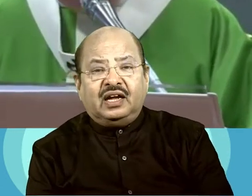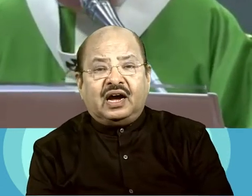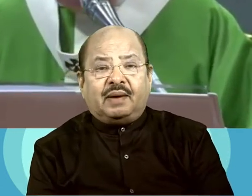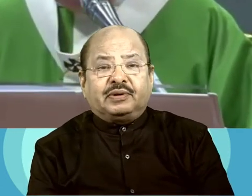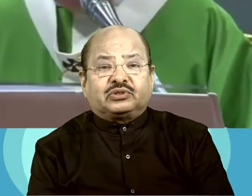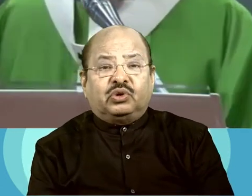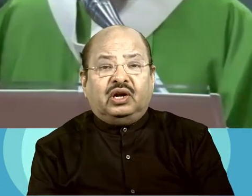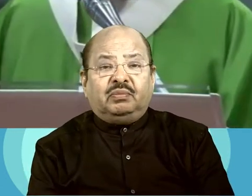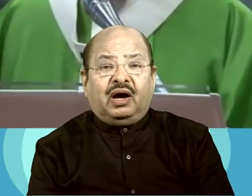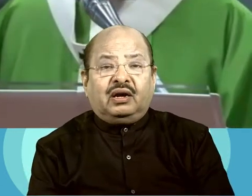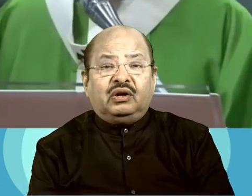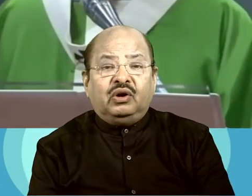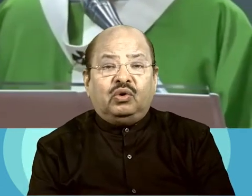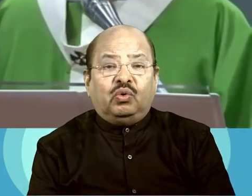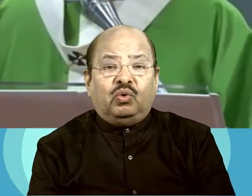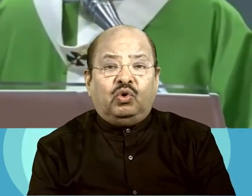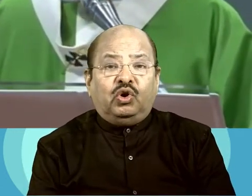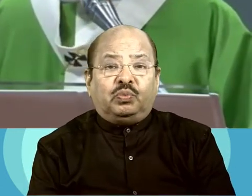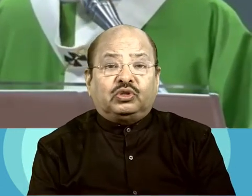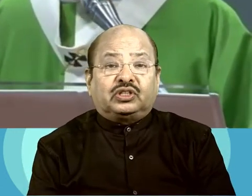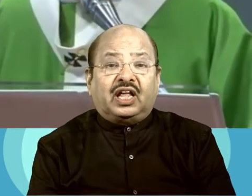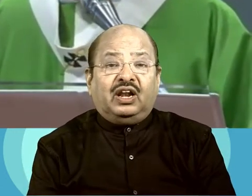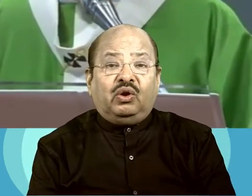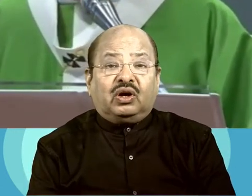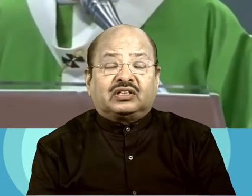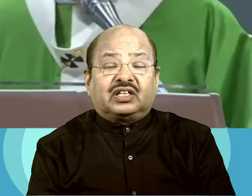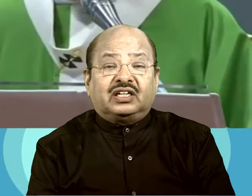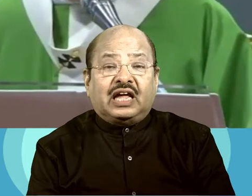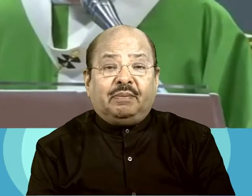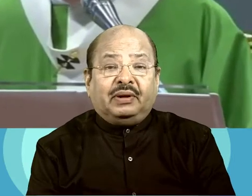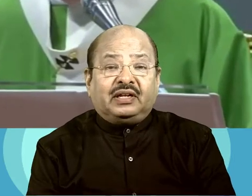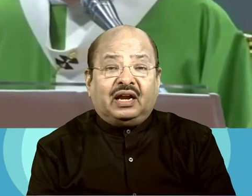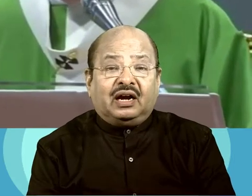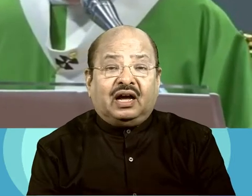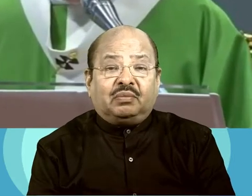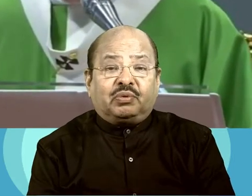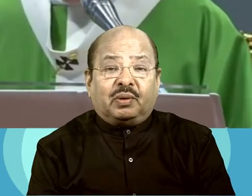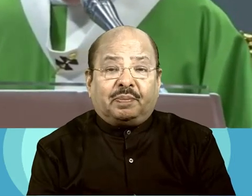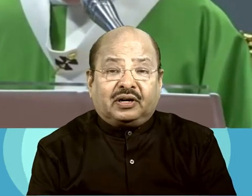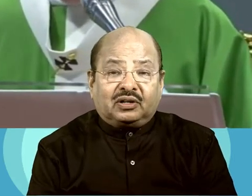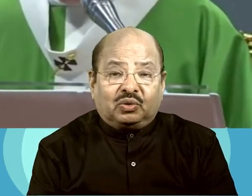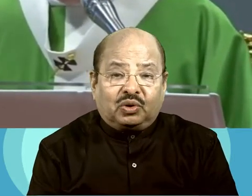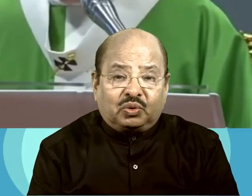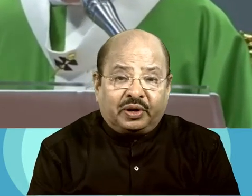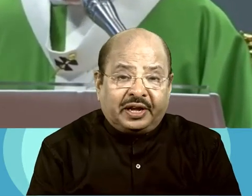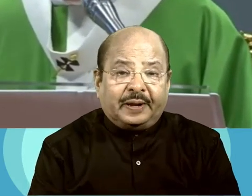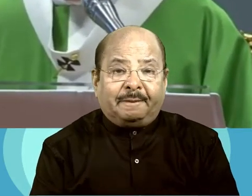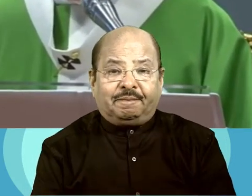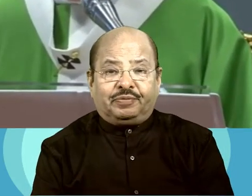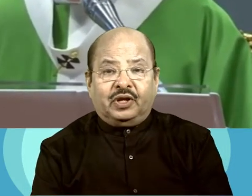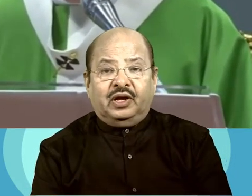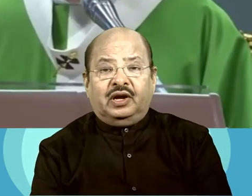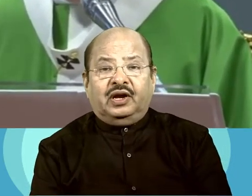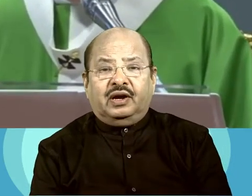1:14. അപ്പസ്തോലന്മാർ ഒരു പുത്തൻ ലോകത്തിന് ജന്മം നൽകാൻ പുറപ്പെട്ടതോടുകൂടി.